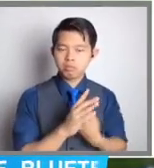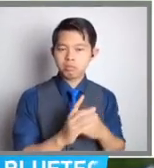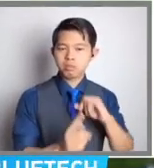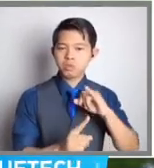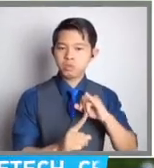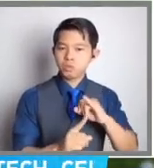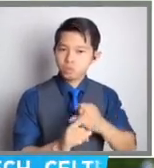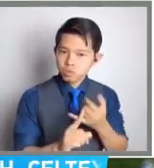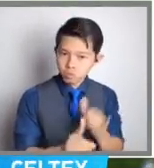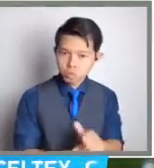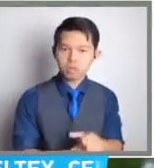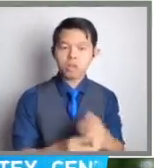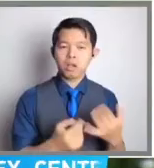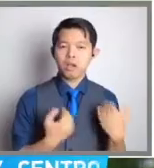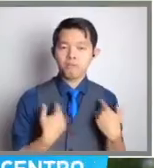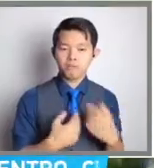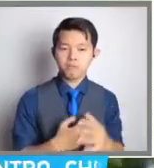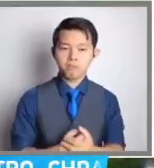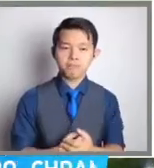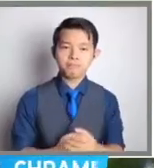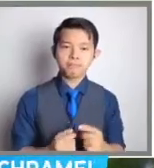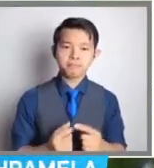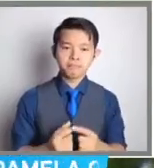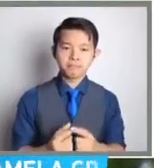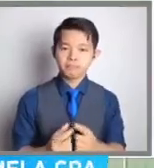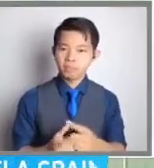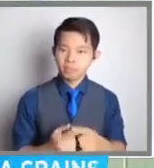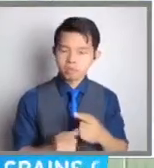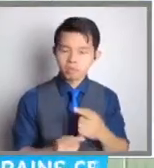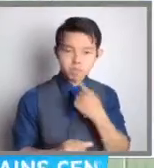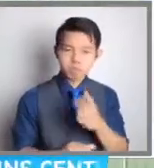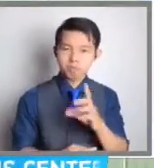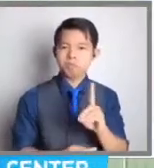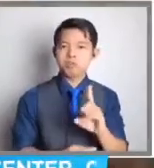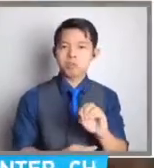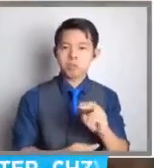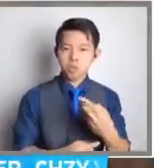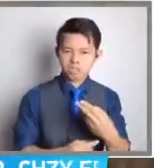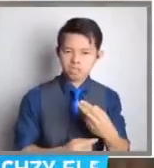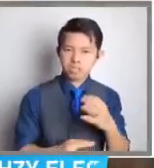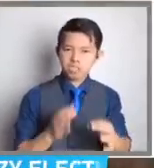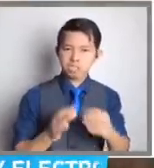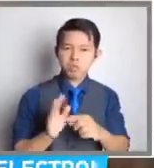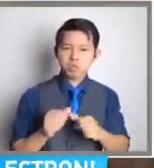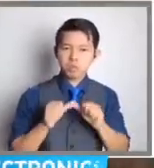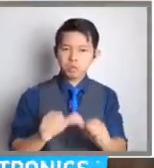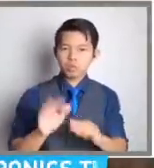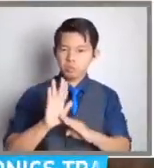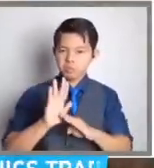monkeypox cases ayon sa DOH. Kung magtutuloy-tuloy ang trend, umaasa ang WHO na sa